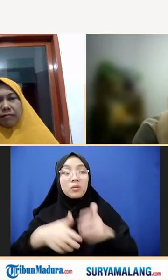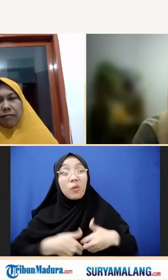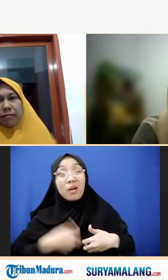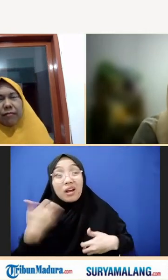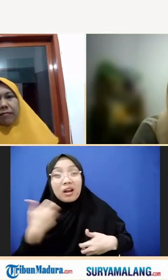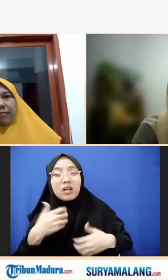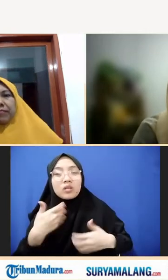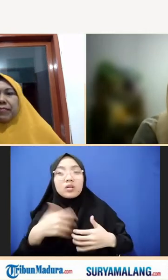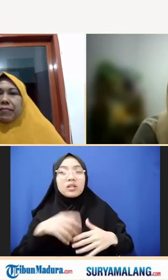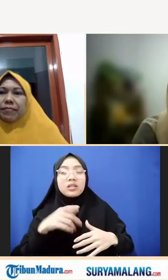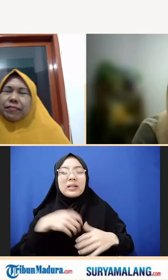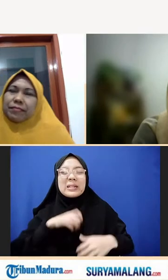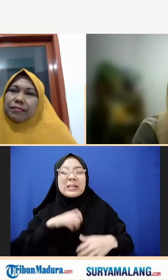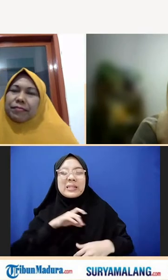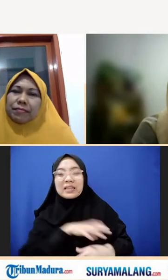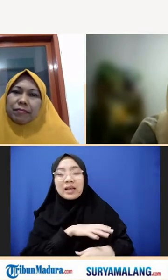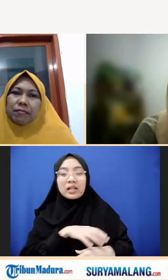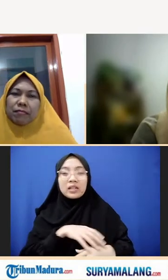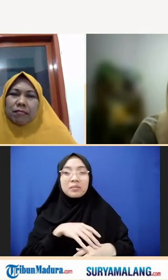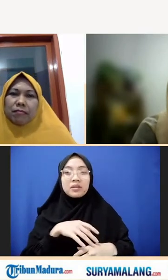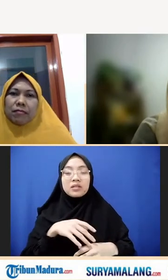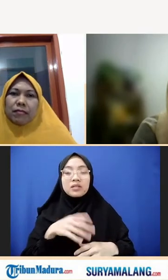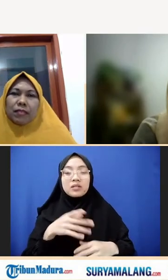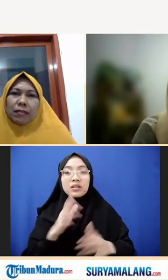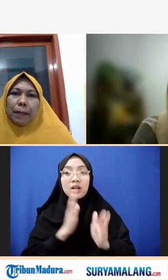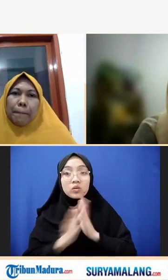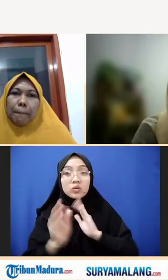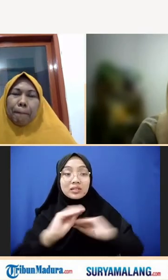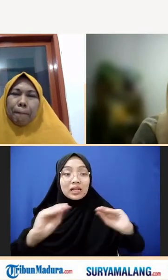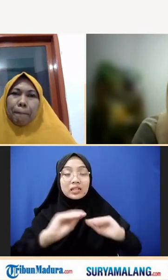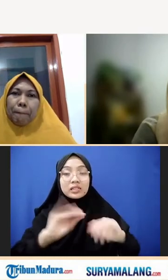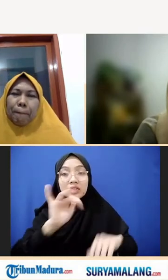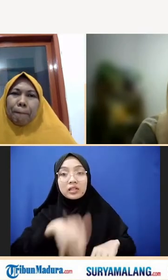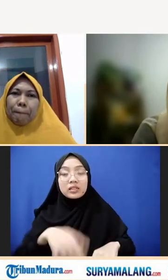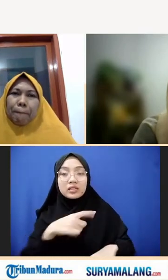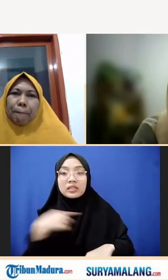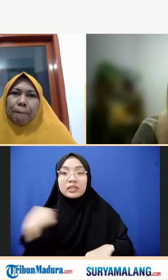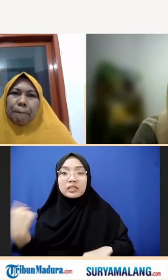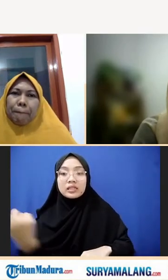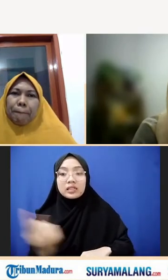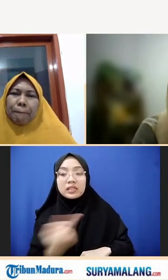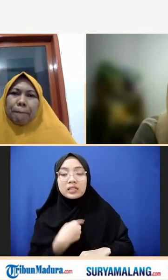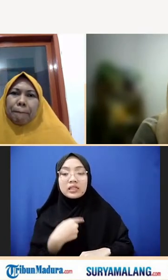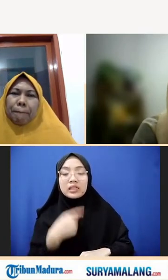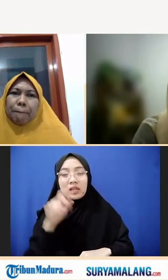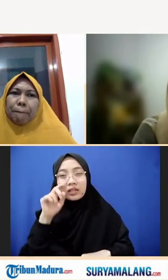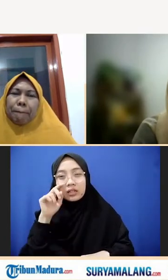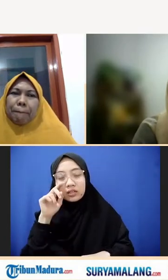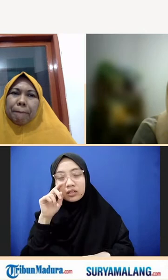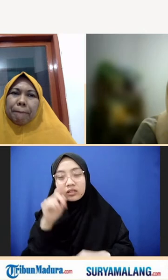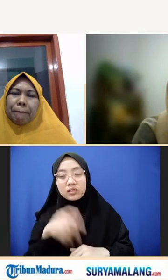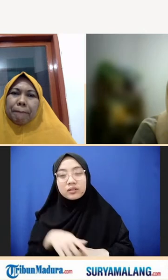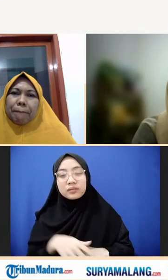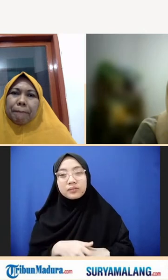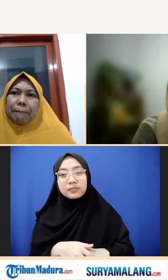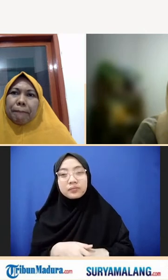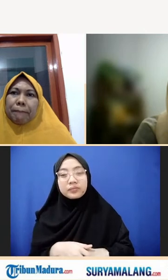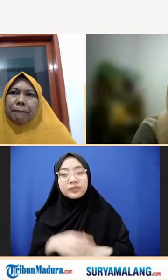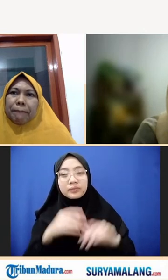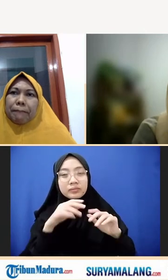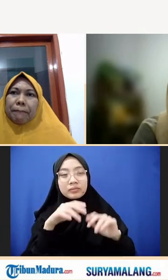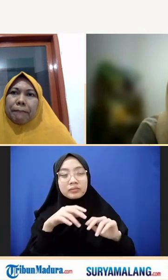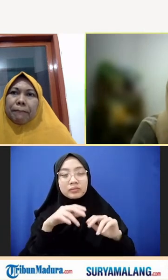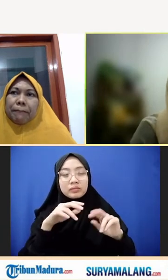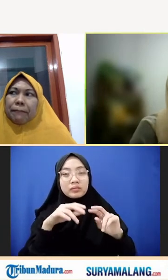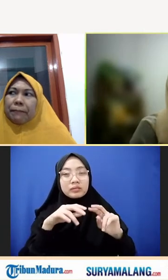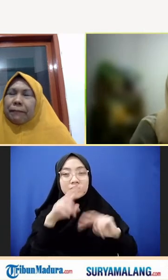lagi kesel, pas momen dia ini, langsung kita yang, apa? Kita yang mengidentifikasi gitu